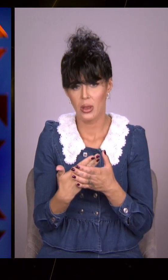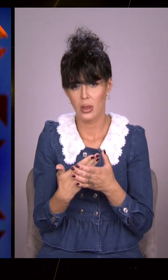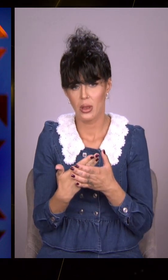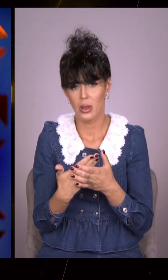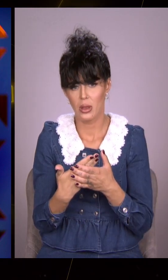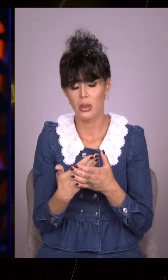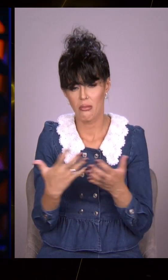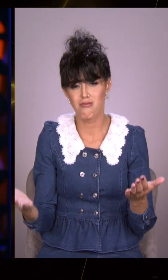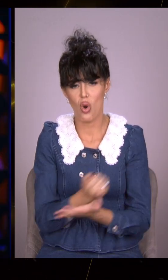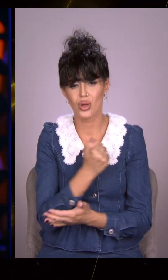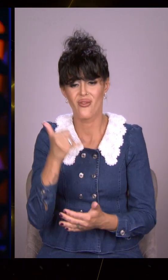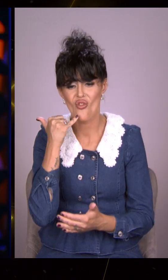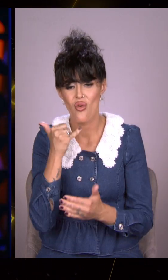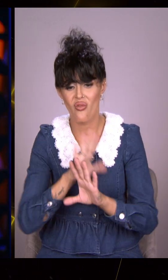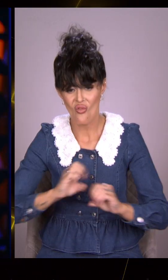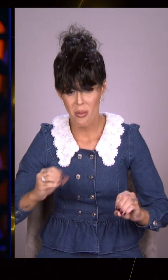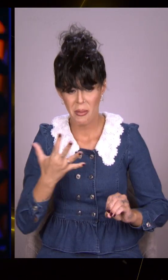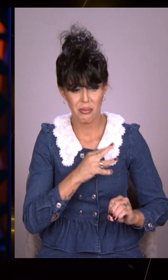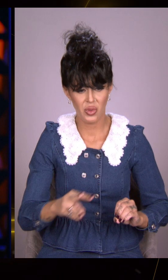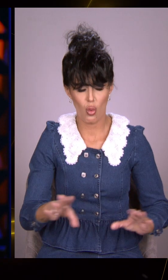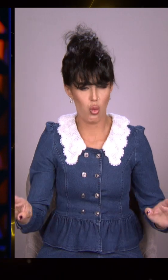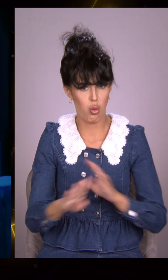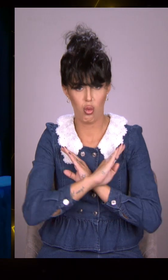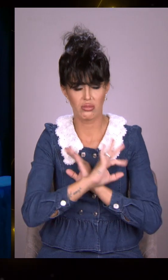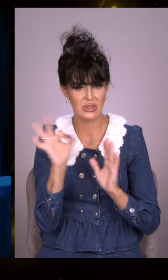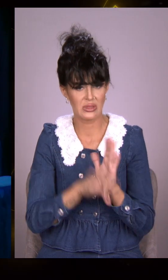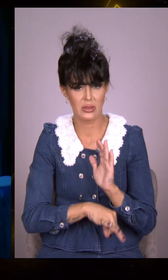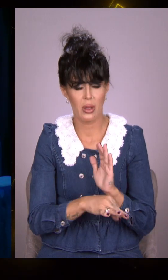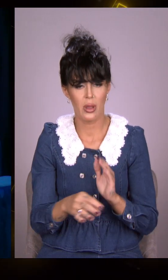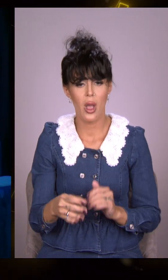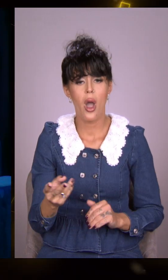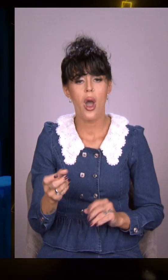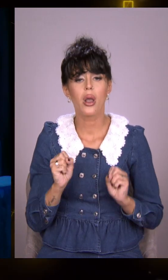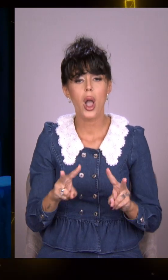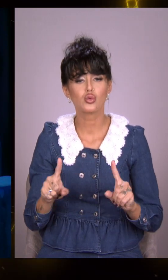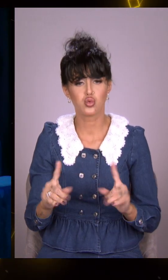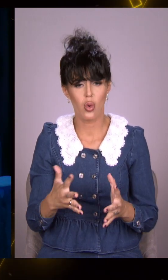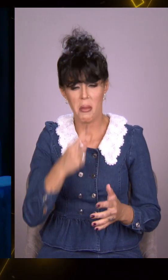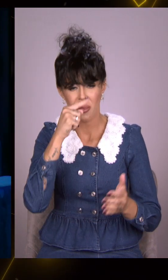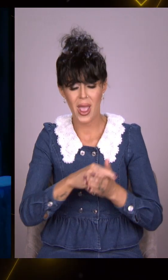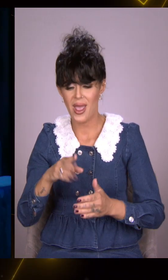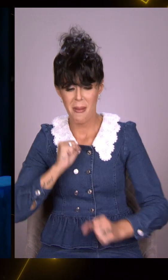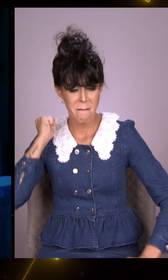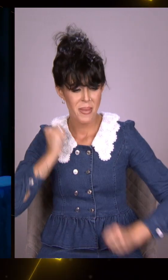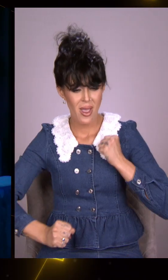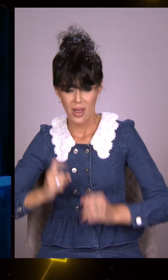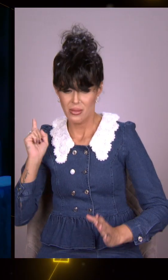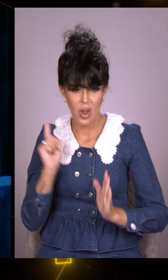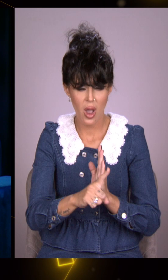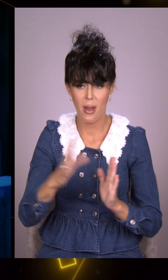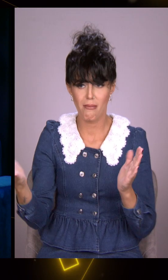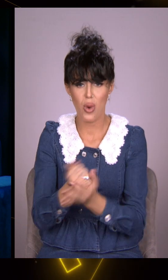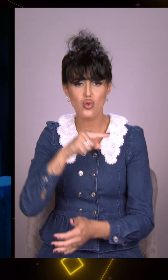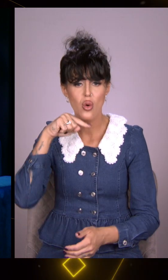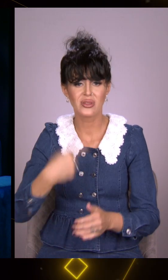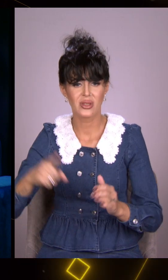вони загинули. А як саме, що сталося, ви знаєте? Вони випустили по них вогневий снаряд. Там